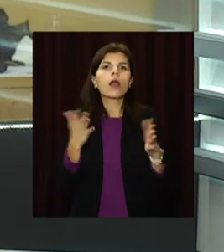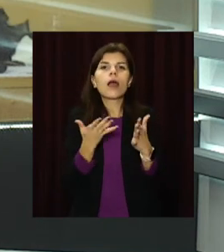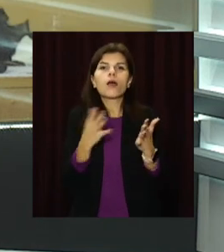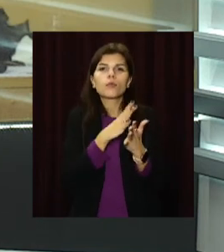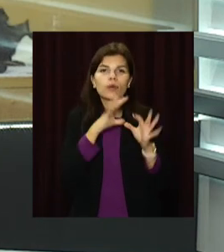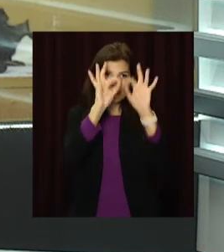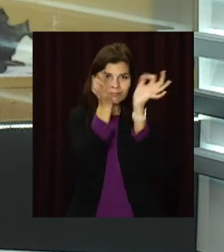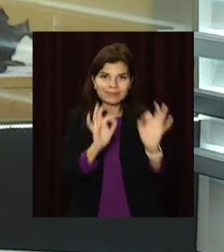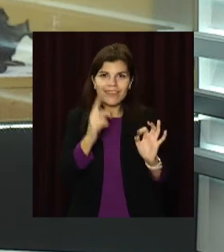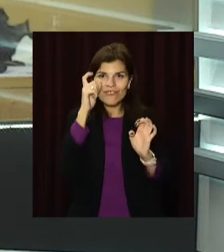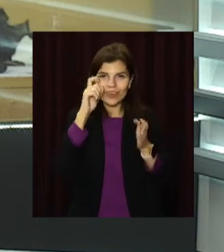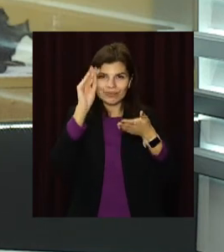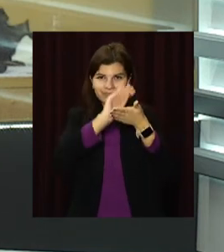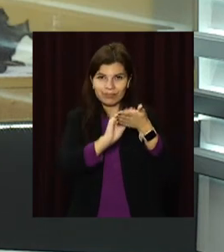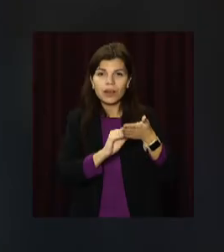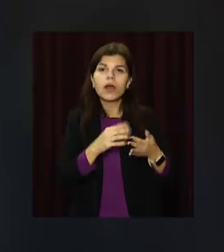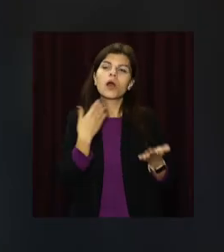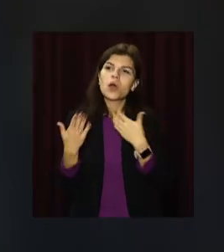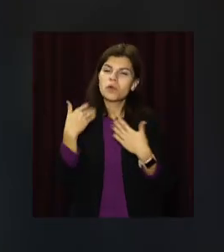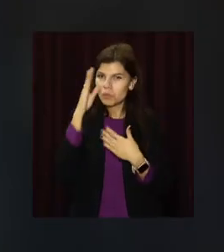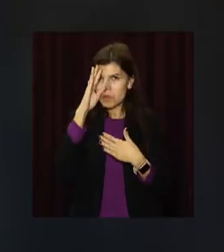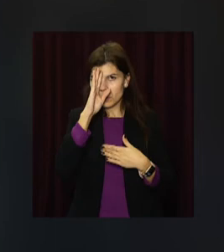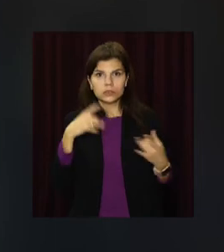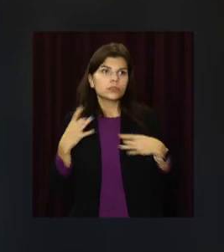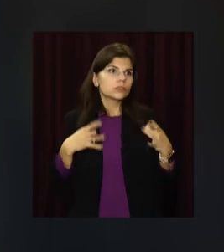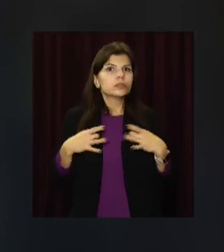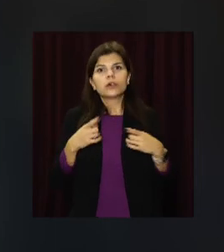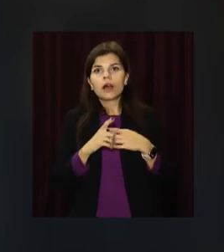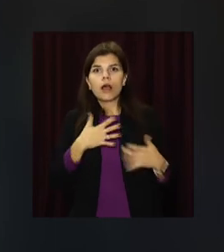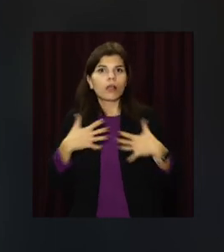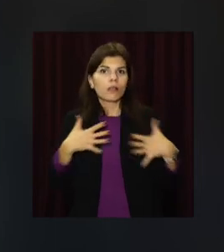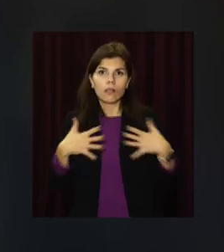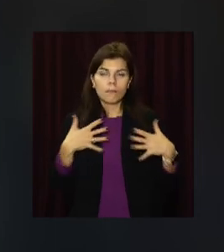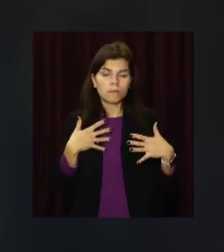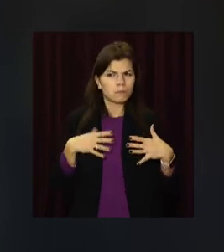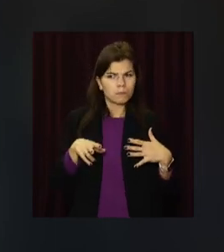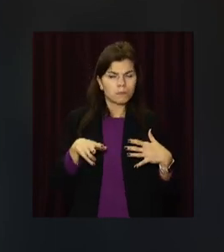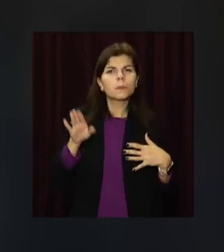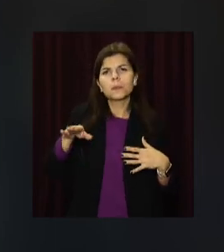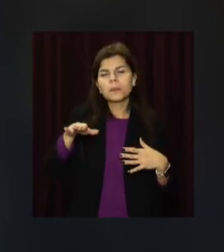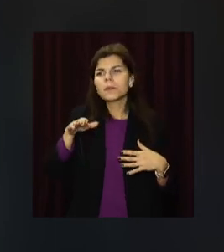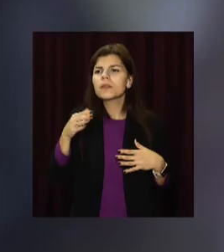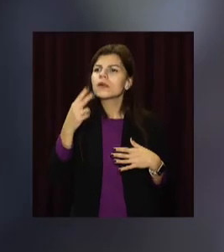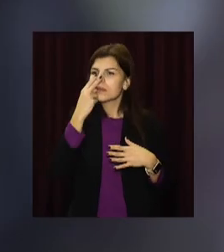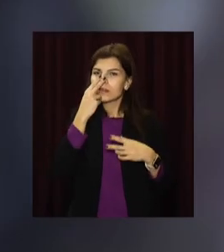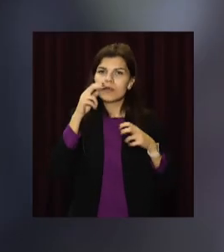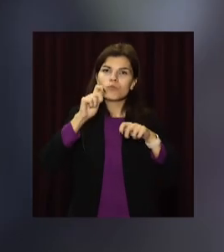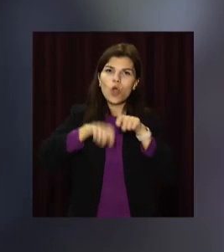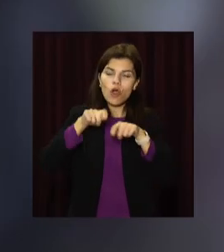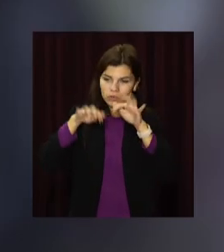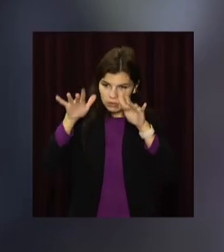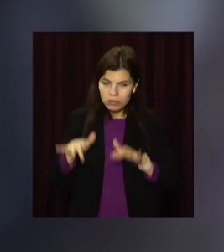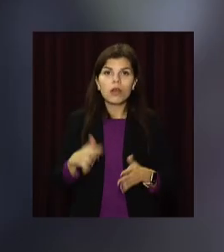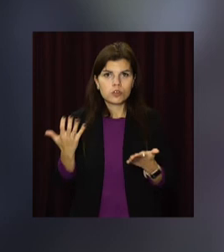орієнтуванням на злочинця. Під час спілкування чоловік нервував, чим спровокував перевірку. У нього виявили речовину, схожу на